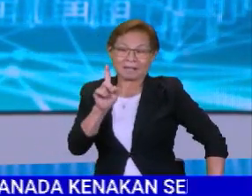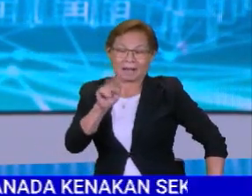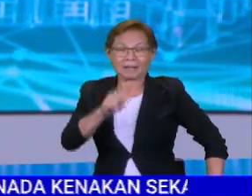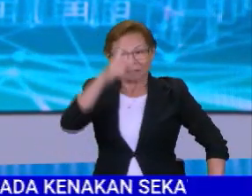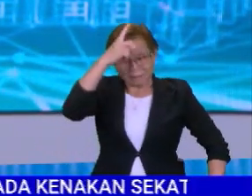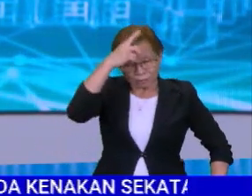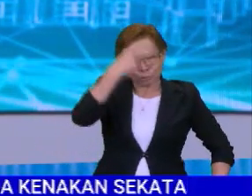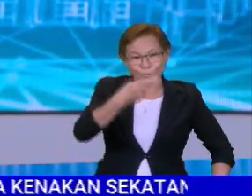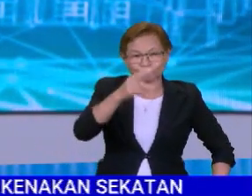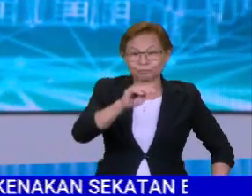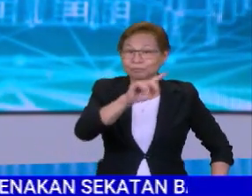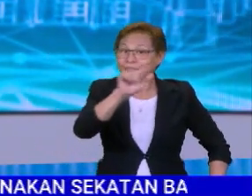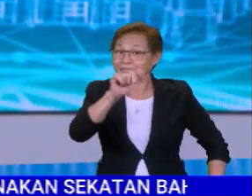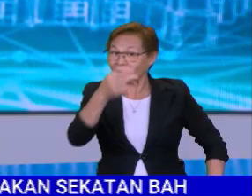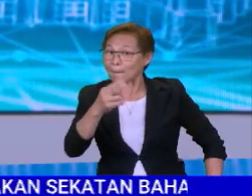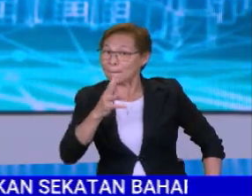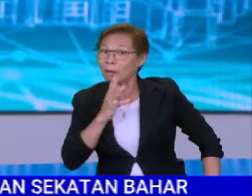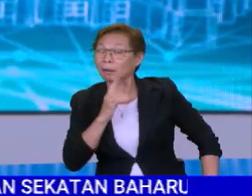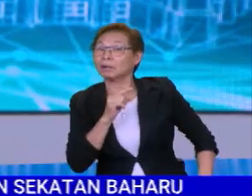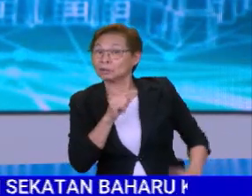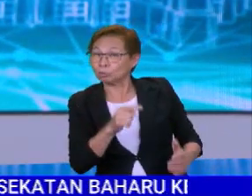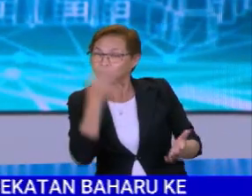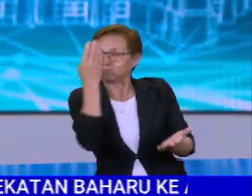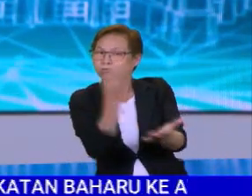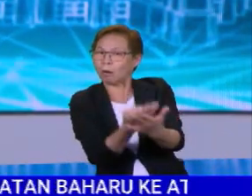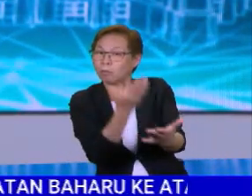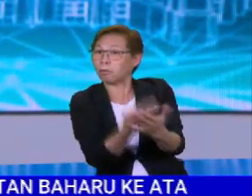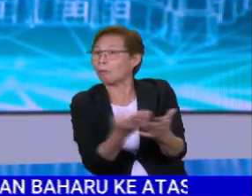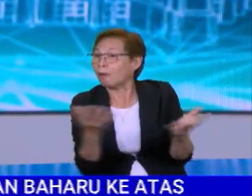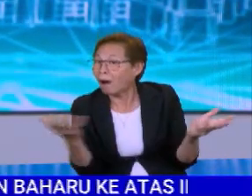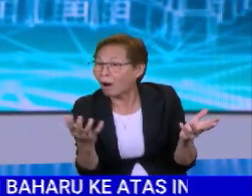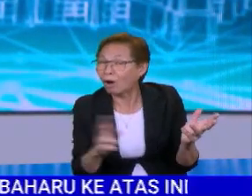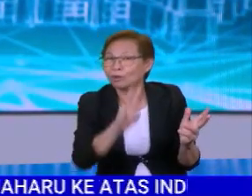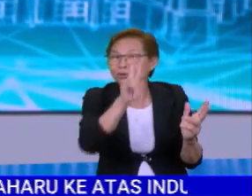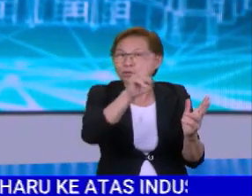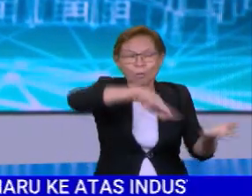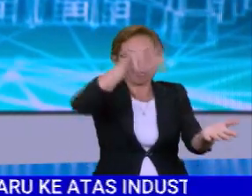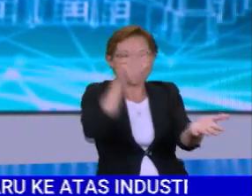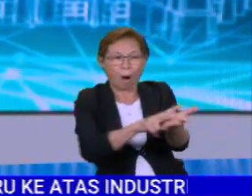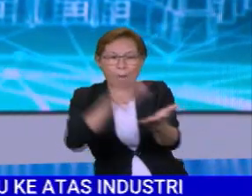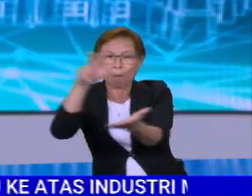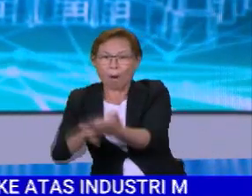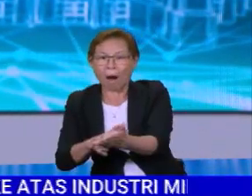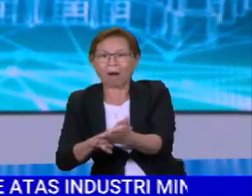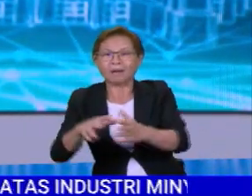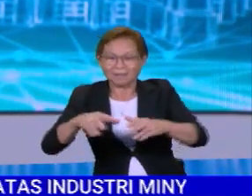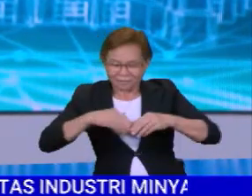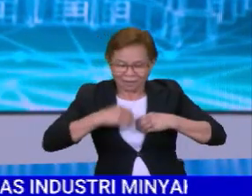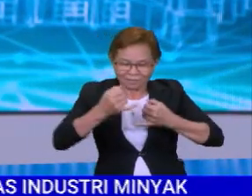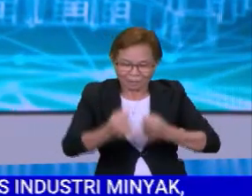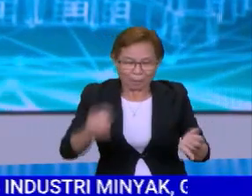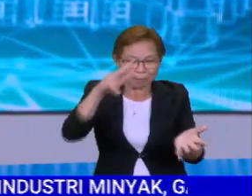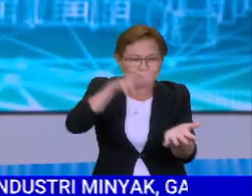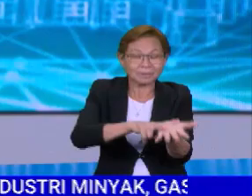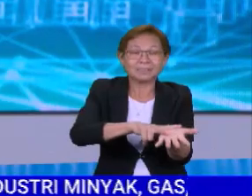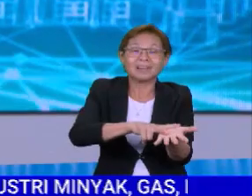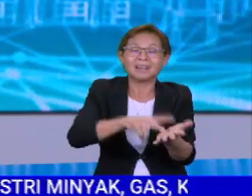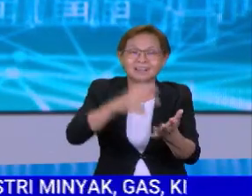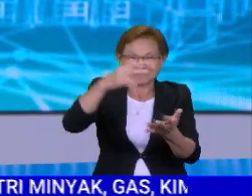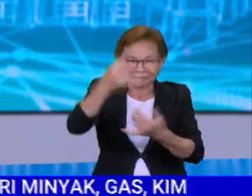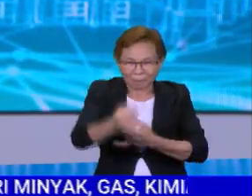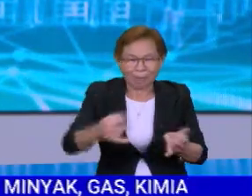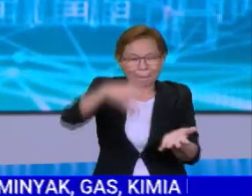Seri Hamzah Zainuddin berkata, perkara itu dibuktikan menerusi dua pengiktirafan yang diterima Jabatan Penjara di